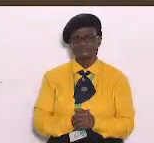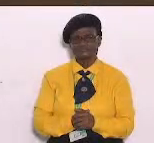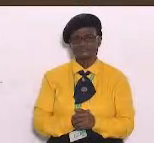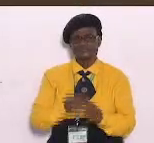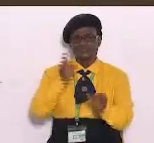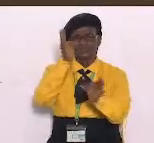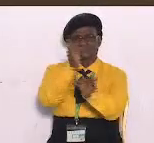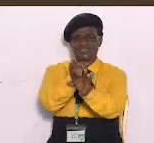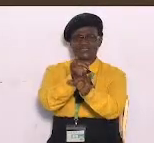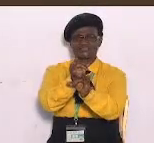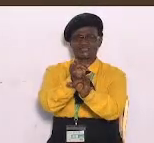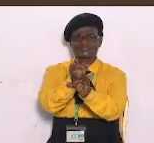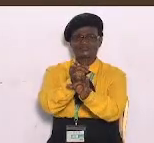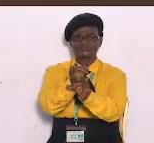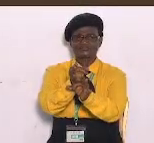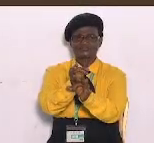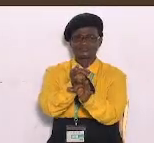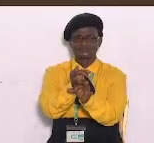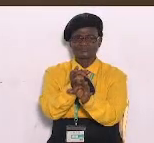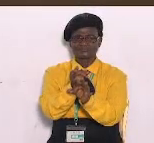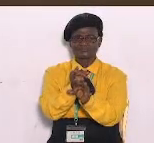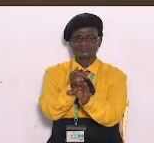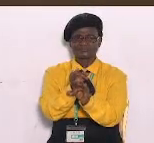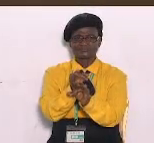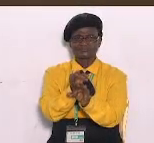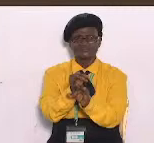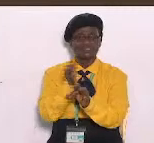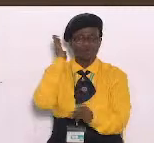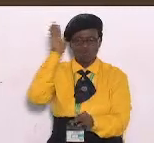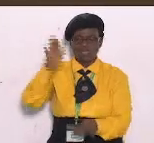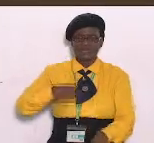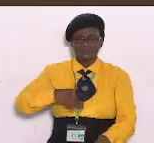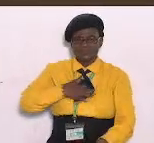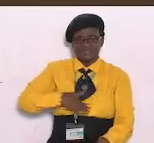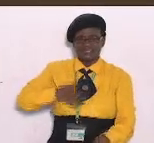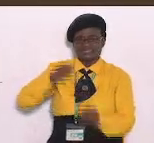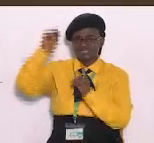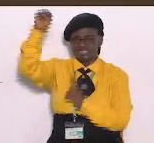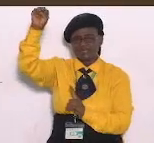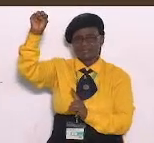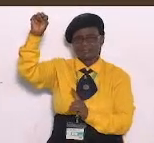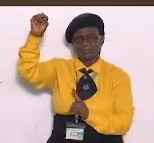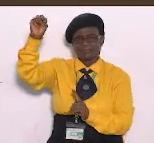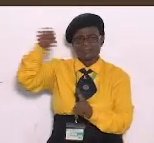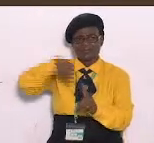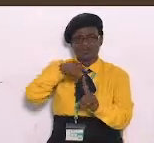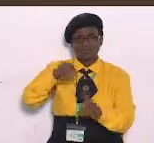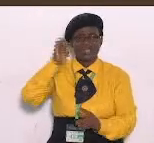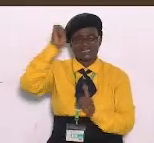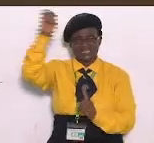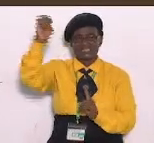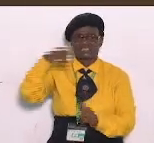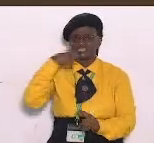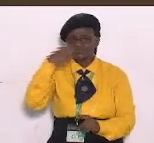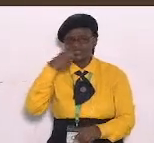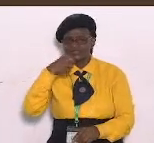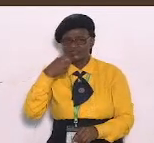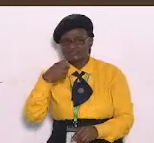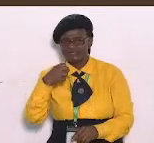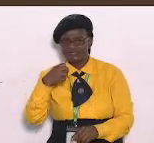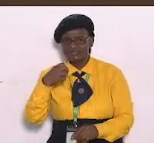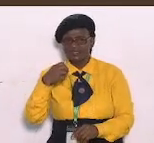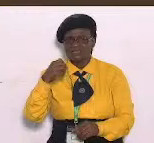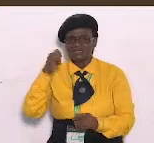levé la foi va le plaire lorsqu'il